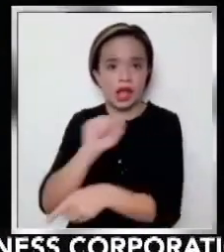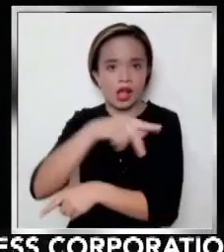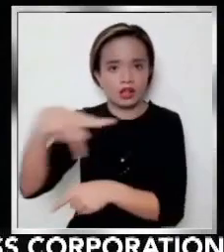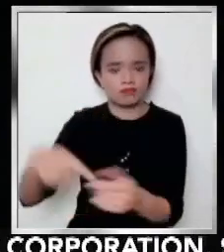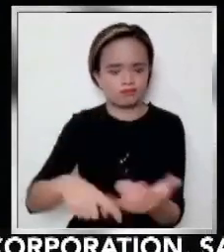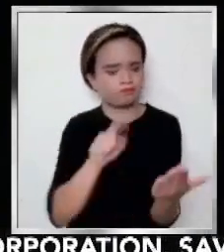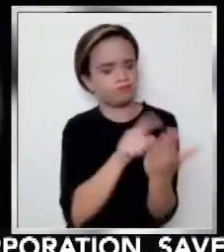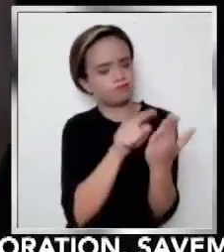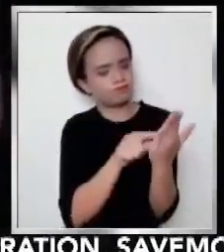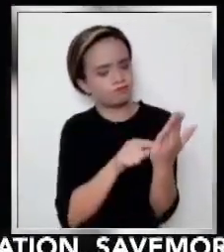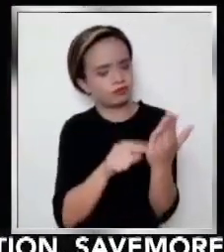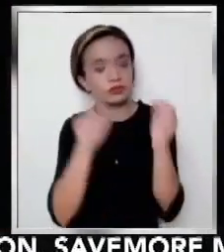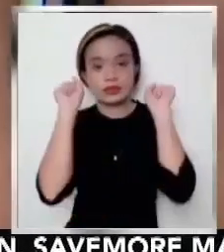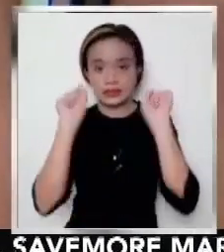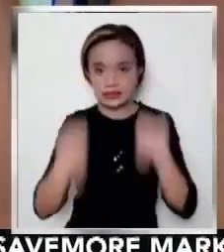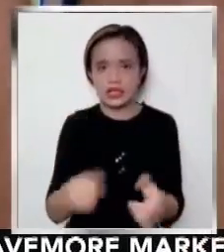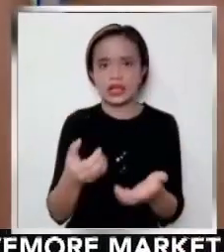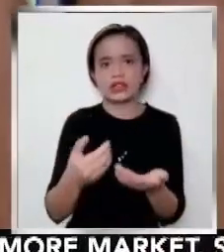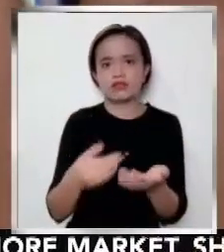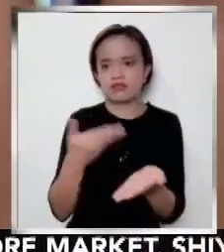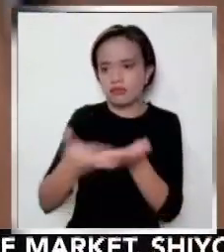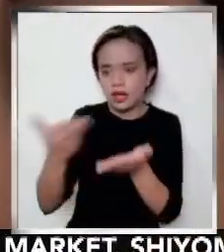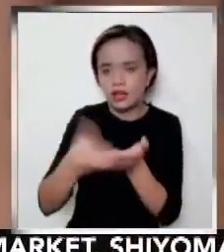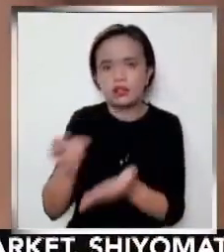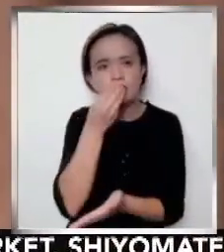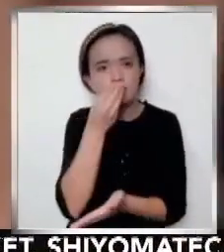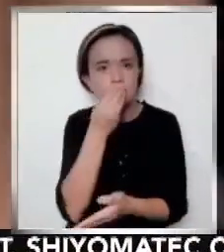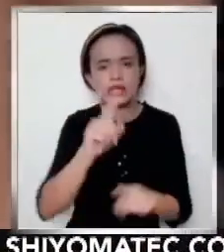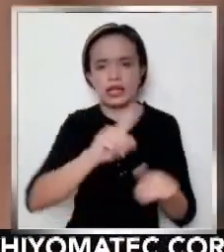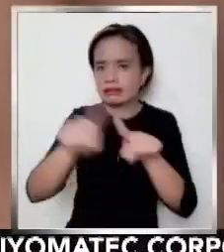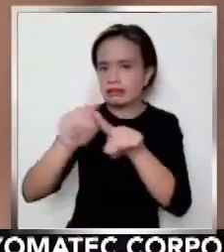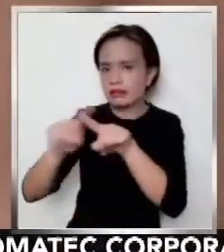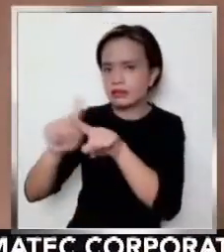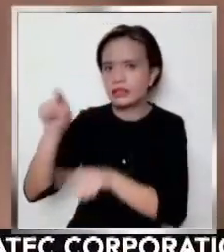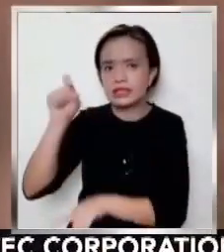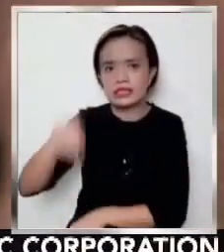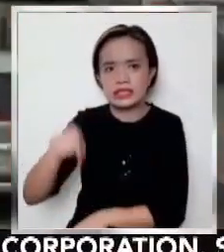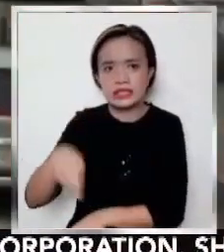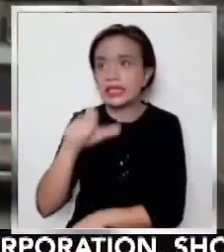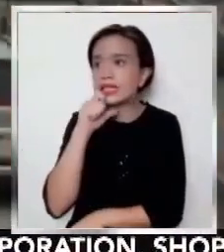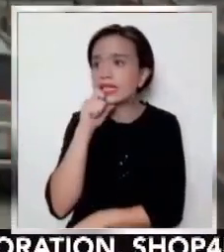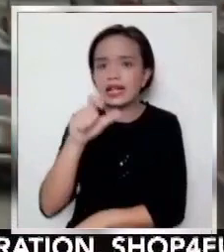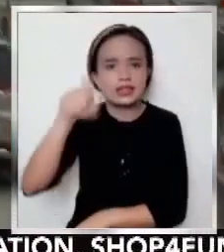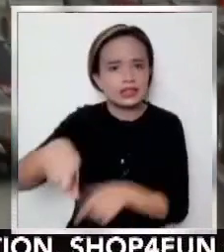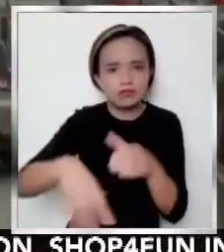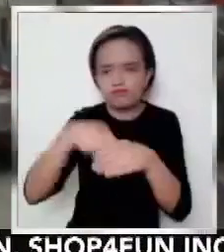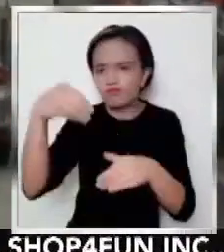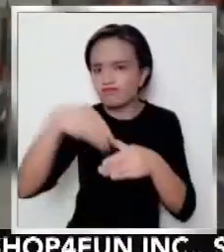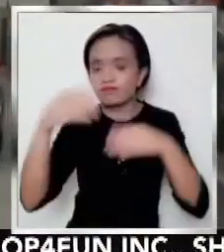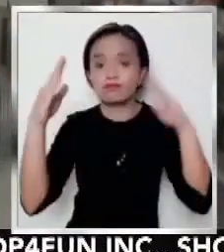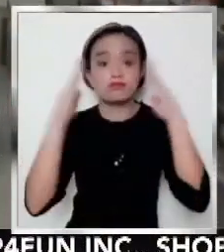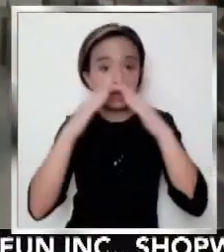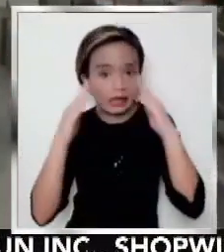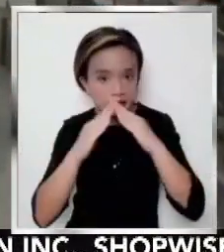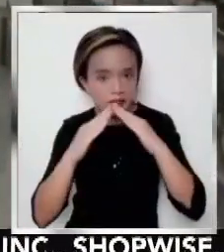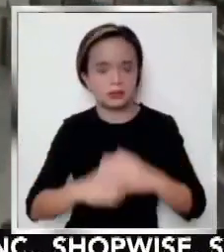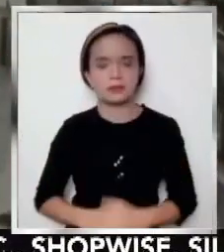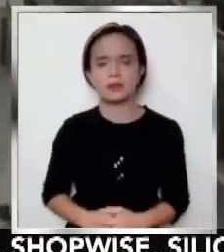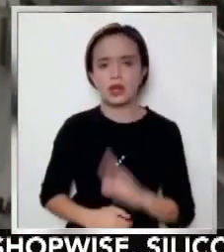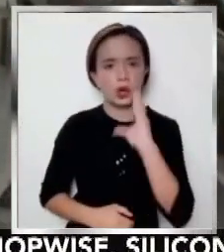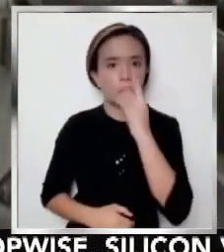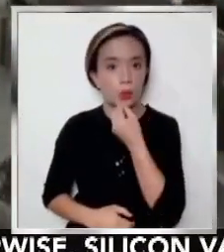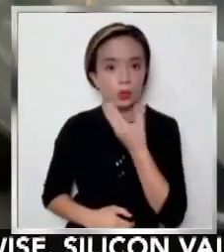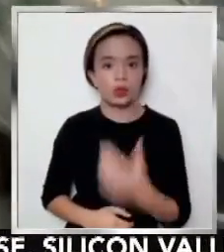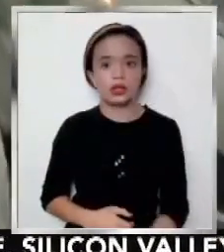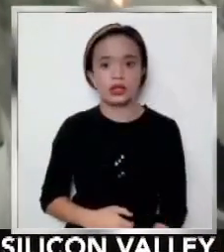maaari nang magpabili ng pagkain at iba pang pangangailangan nang hindi lumalabas ng bahay. Yung mga nais naman na walang kadikit